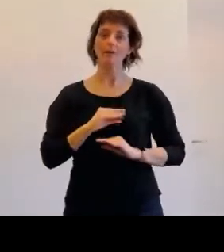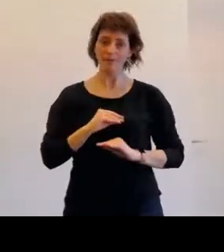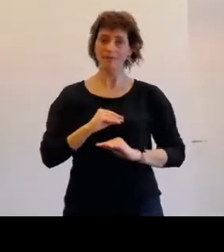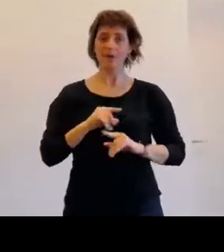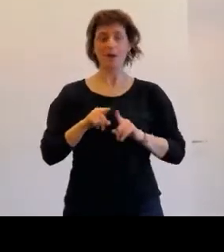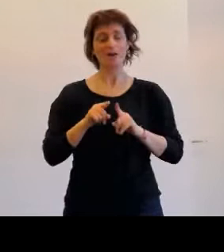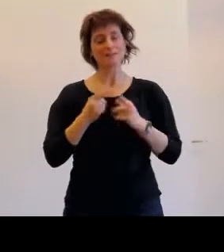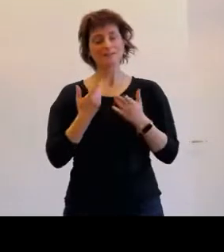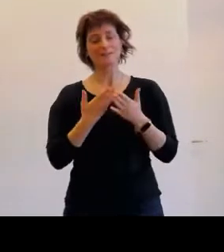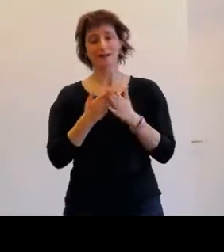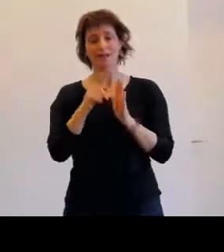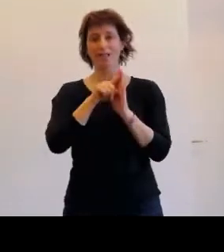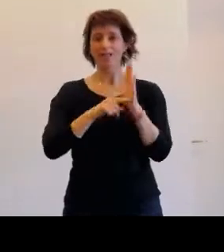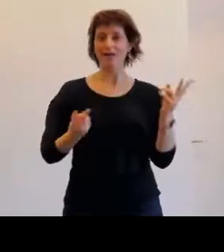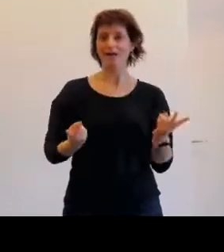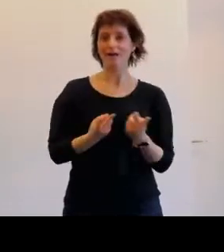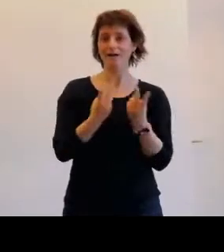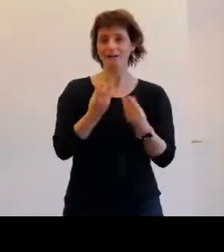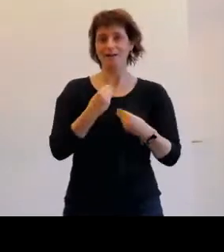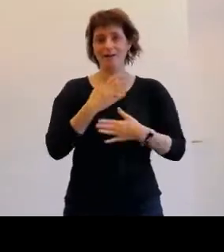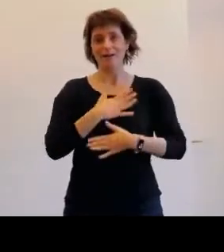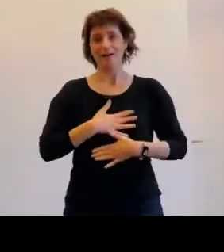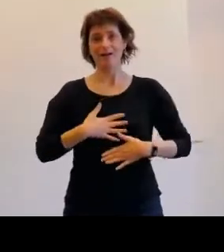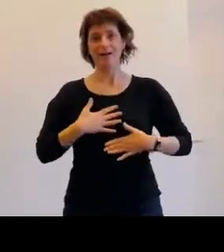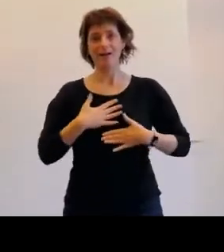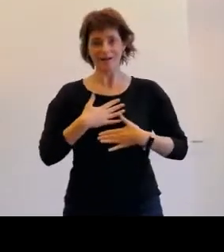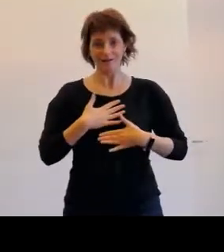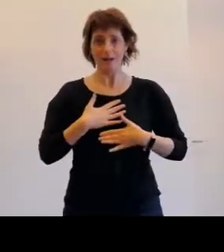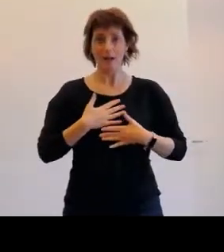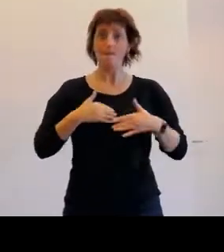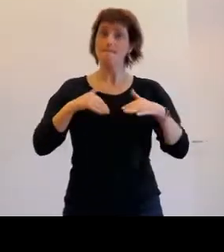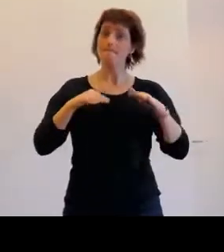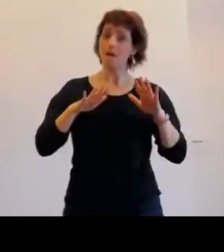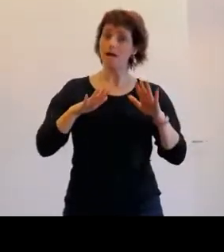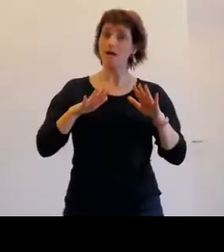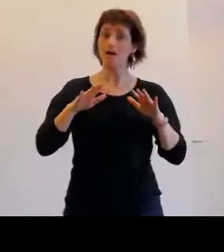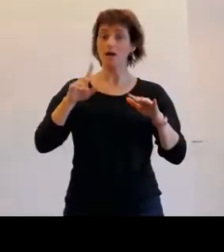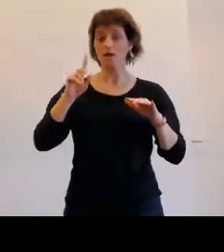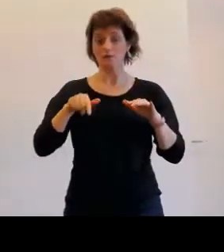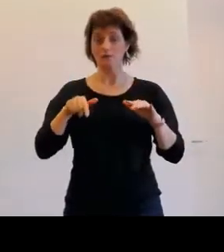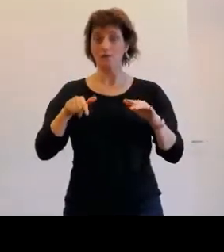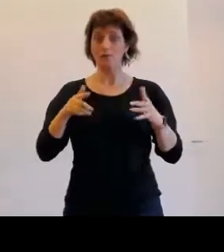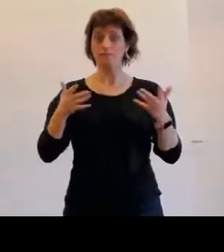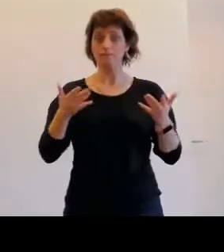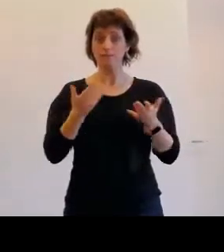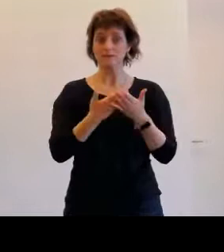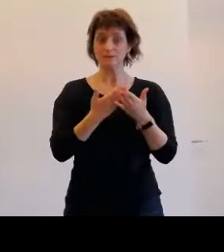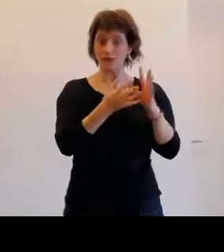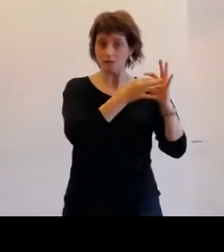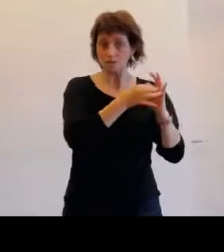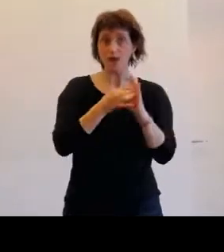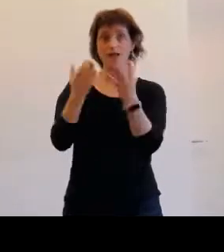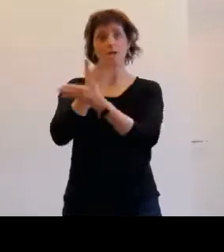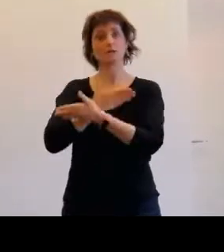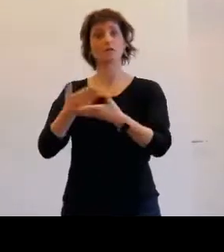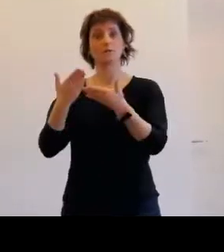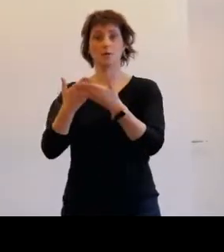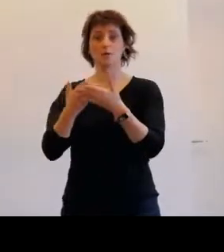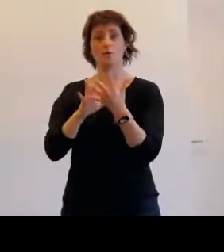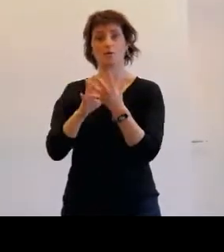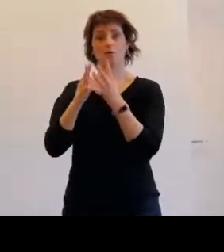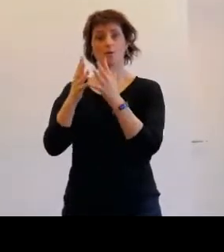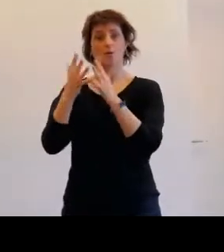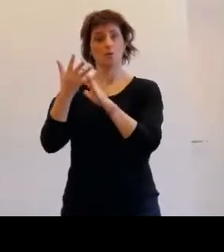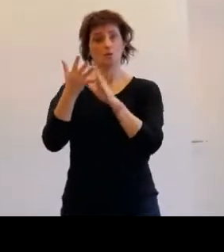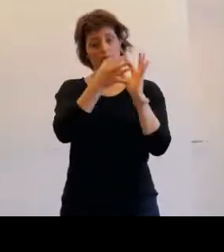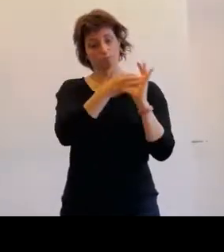plaisir. Il faut aussi que ceci soit parfaitement corrélé à la situation sanitaire et à son évolution, et nous